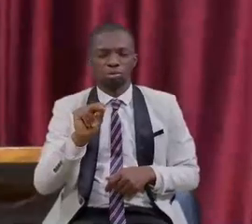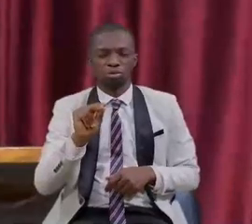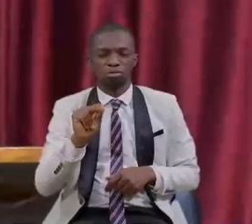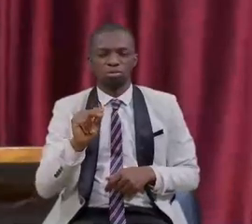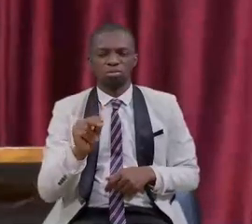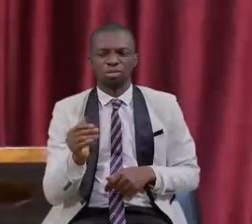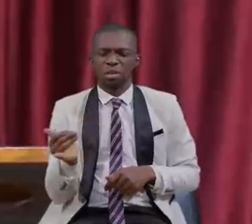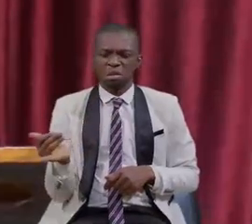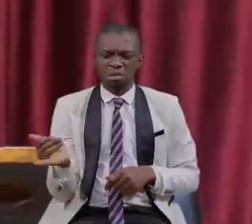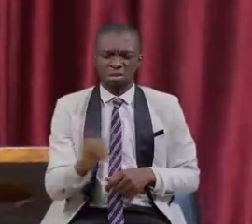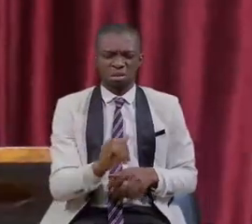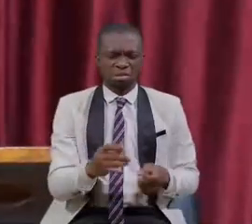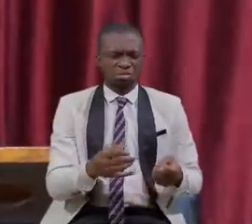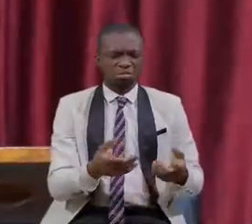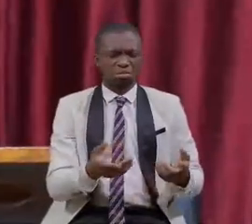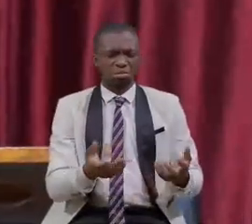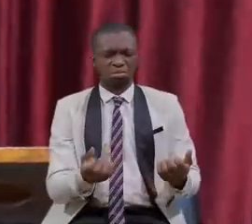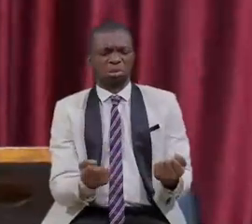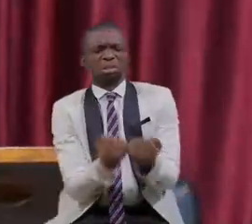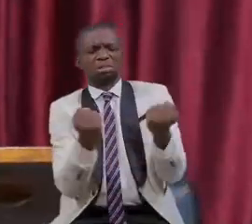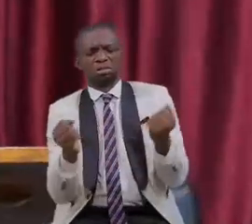avaient confronté Jésus-Christ.